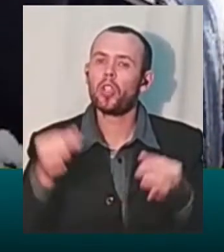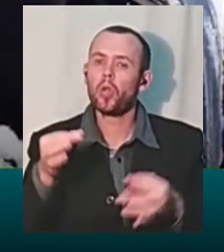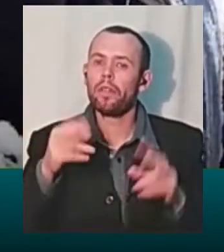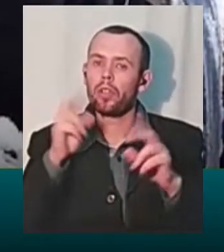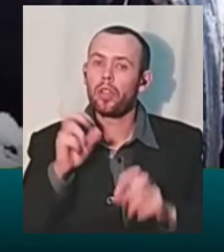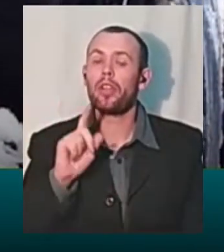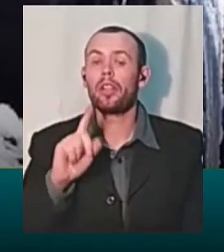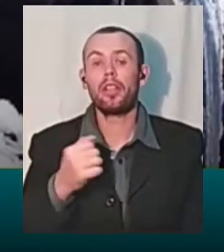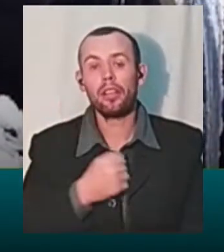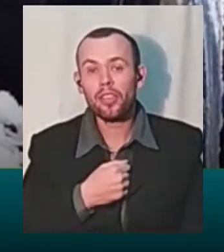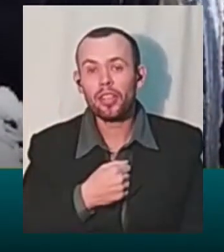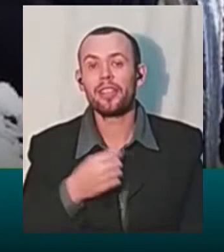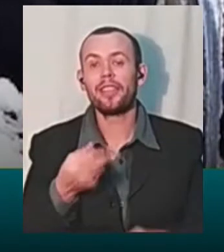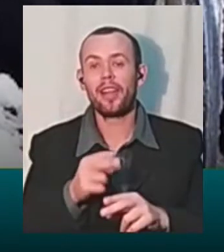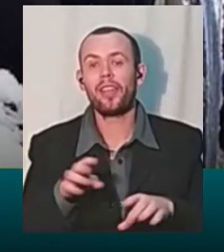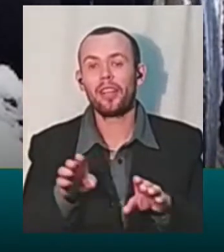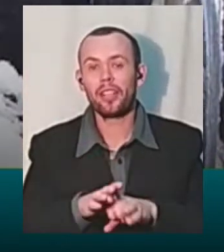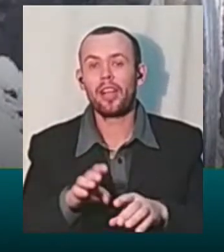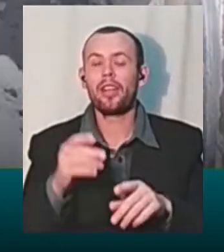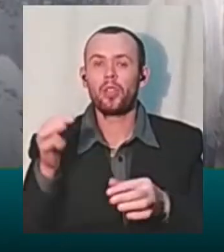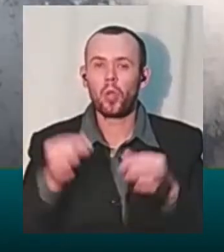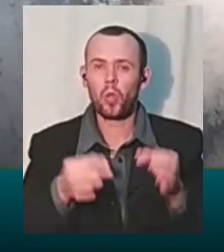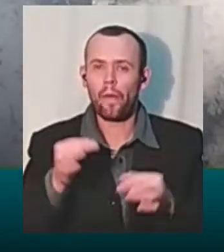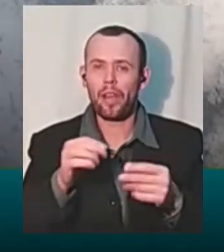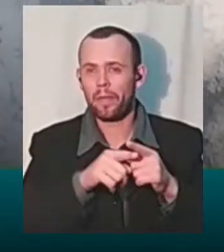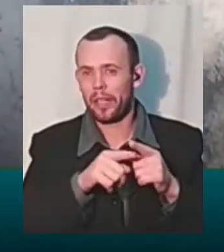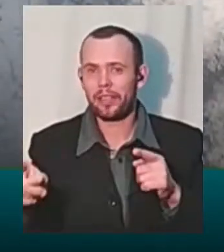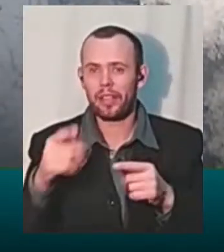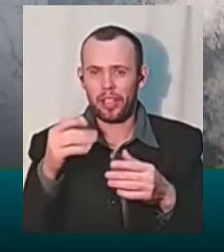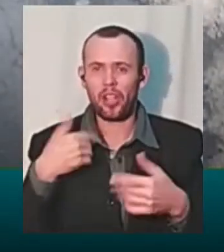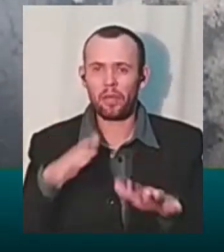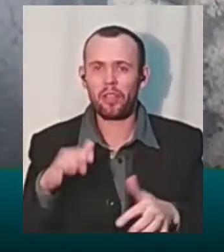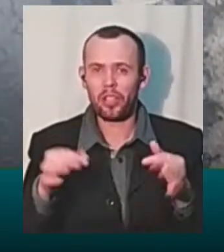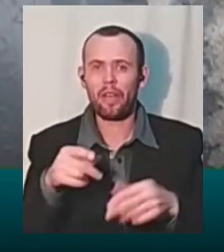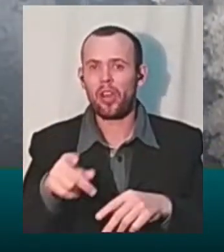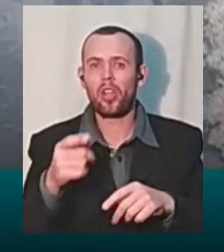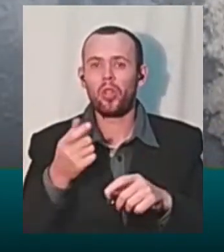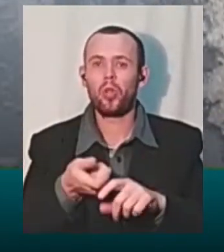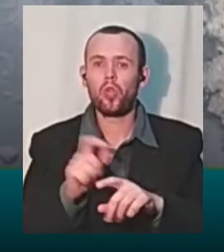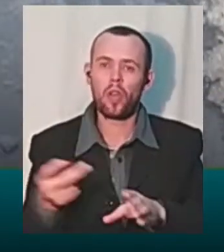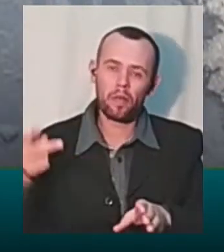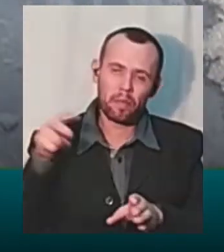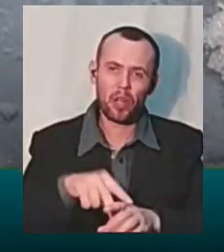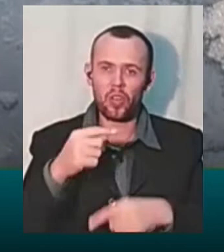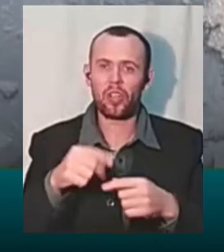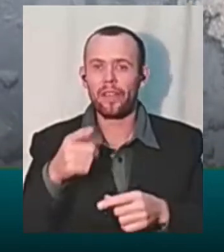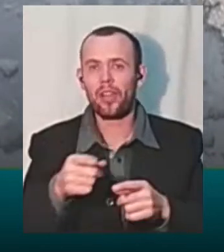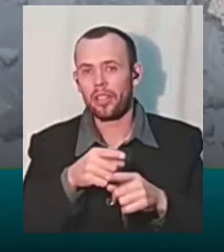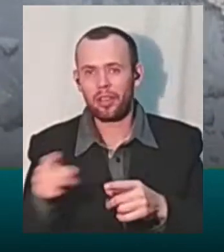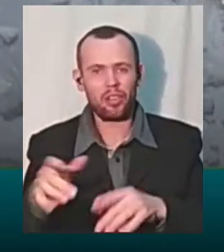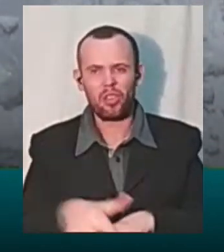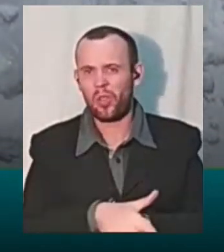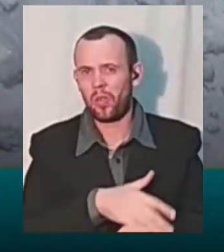це так. Судові процеси, це в нас місцеві суди, вони дуже перегружені і, відповідно, вони тривають доволі довго. Це може